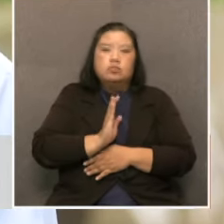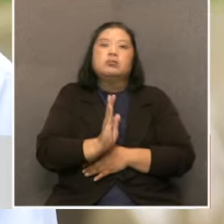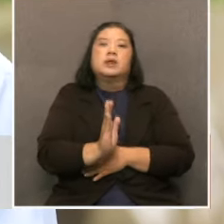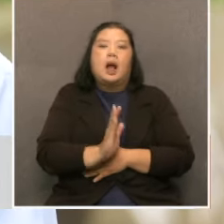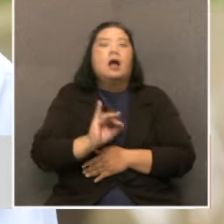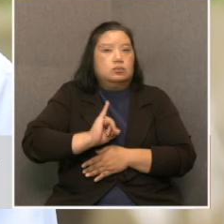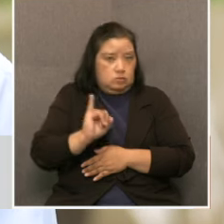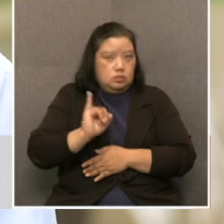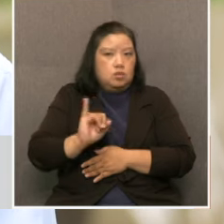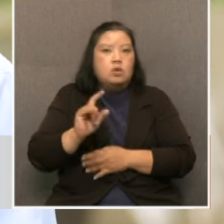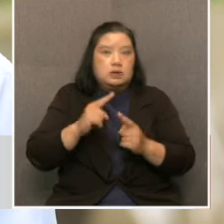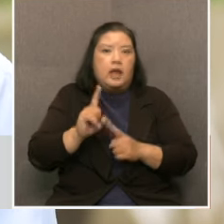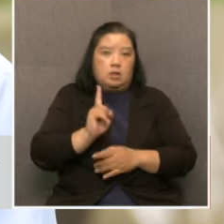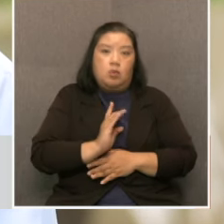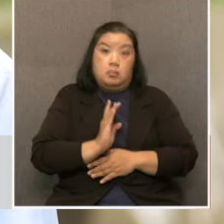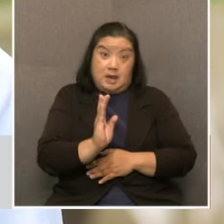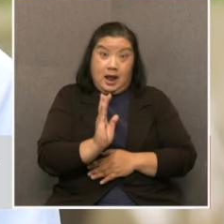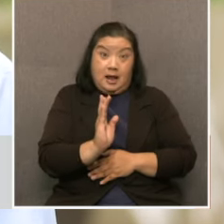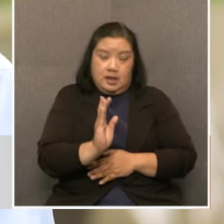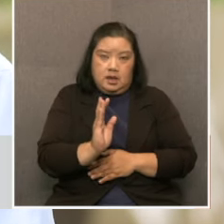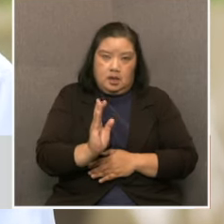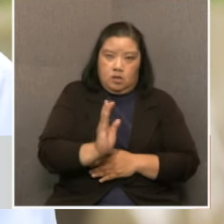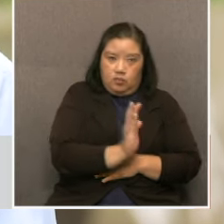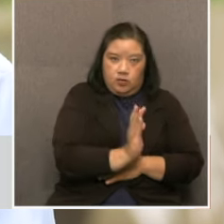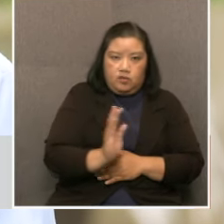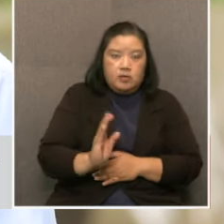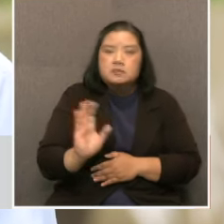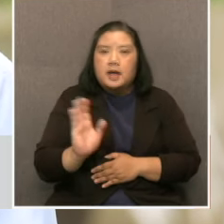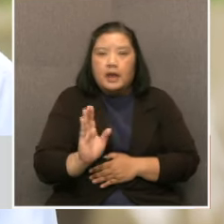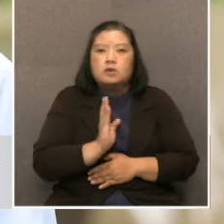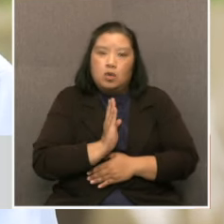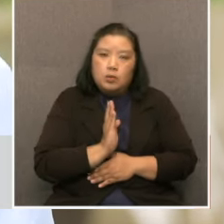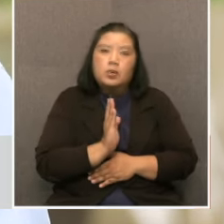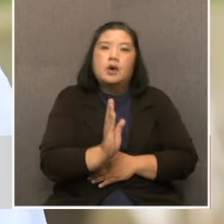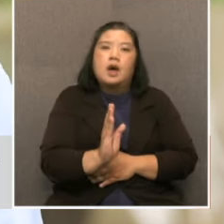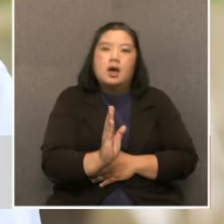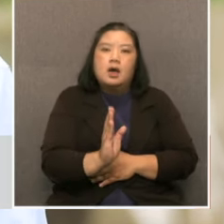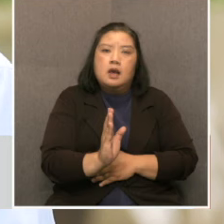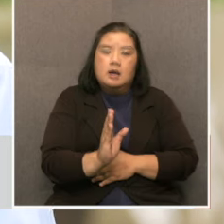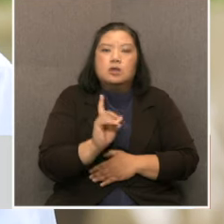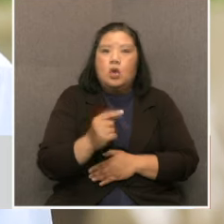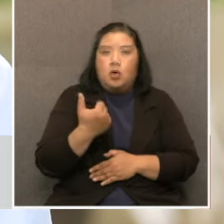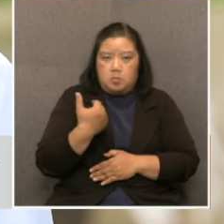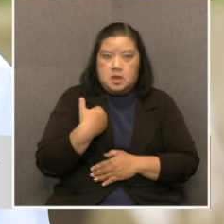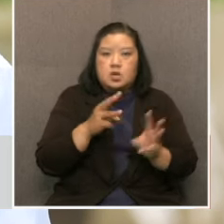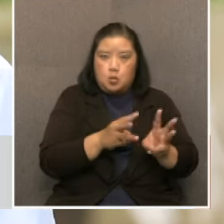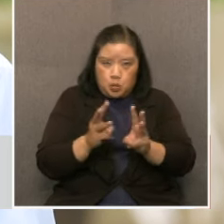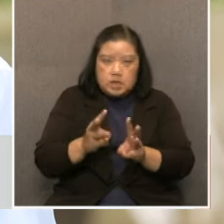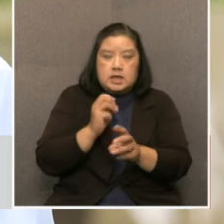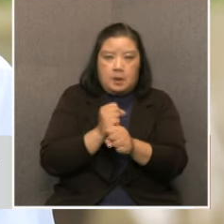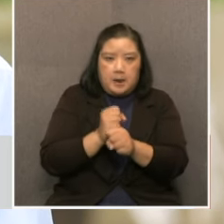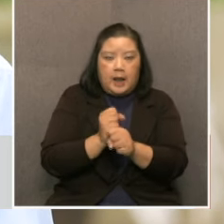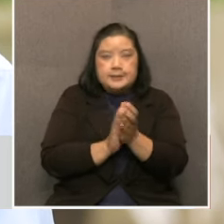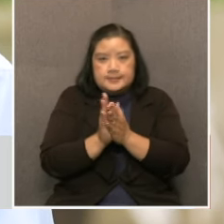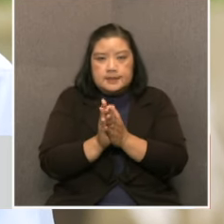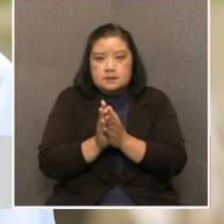ดับที่เรียกว่าทางยุทธศาสตร์ที่สูงขึ้นผู้ภาษาชาวบ้านคือว่าจะต้องให้ทั้งจี